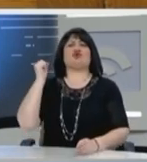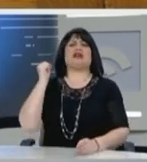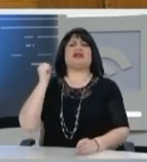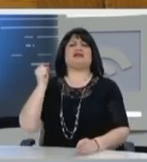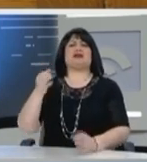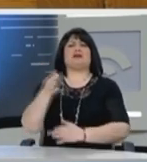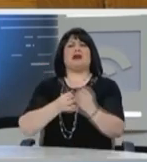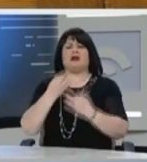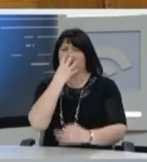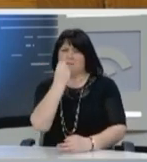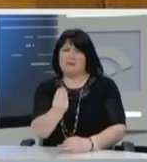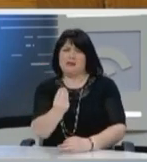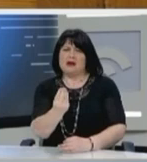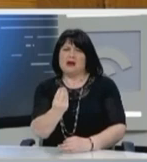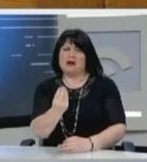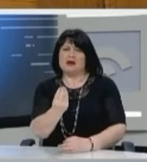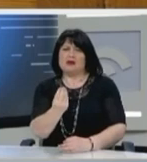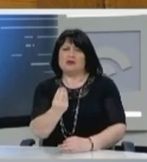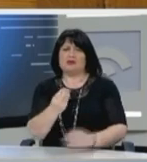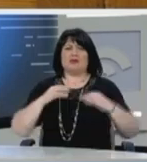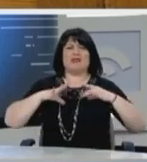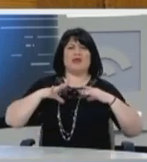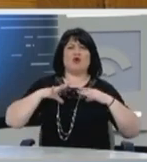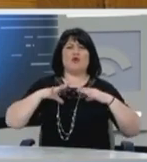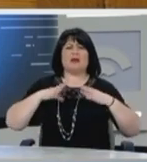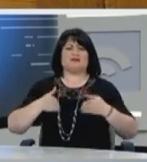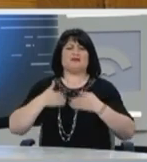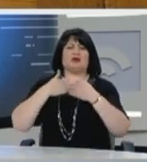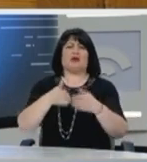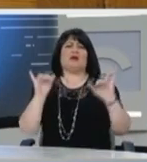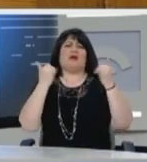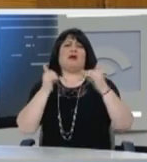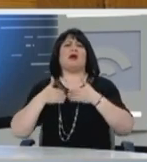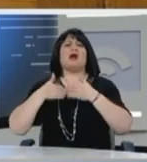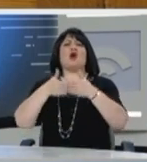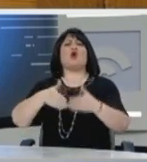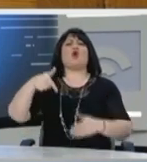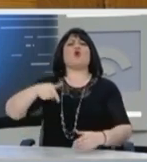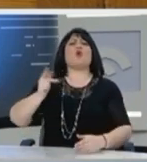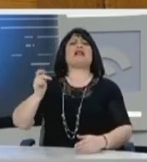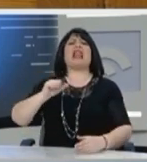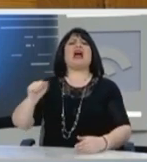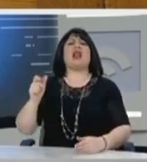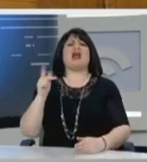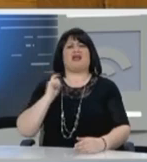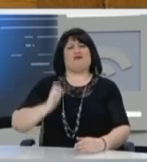σοσιαλιστές και είπαμε ο Ανδρέας Παπανδρέου τις διακοπές του τις έχανε με το κότερο του Γκουανταλαχάρα, του